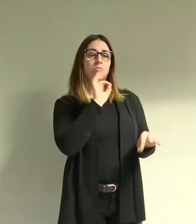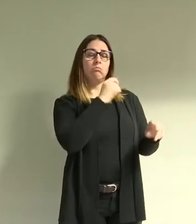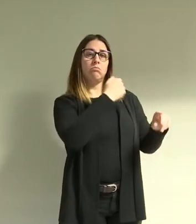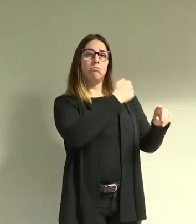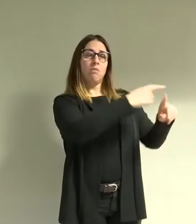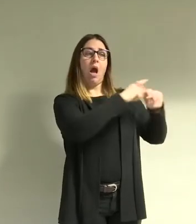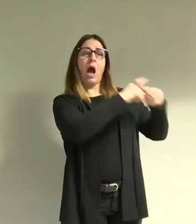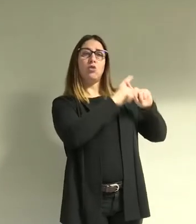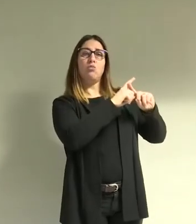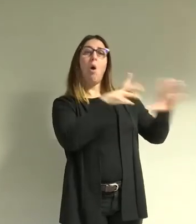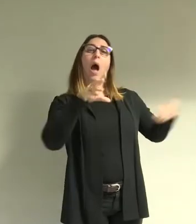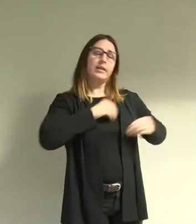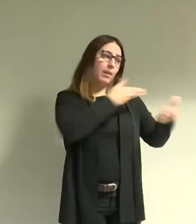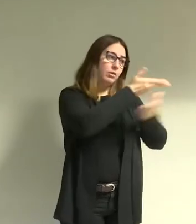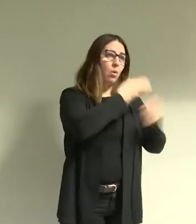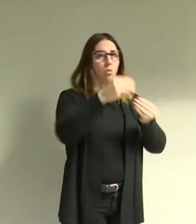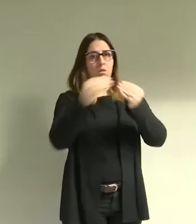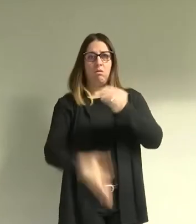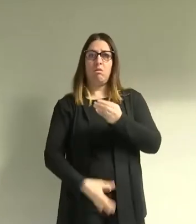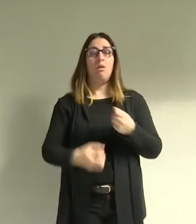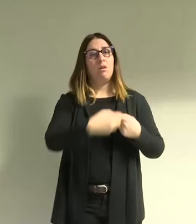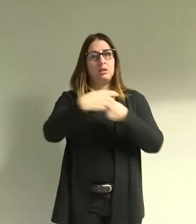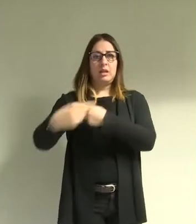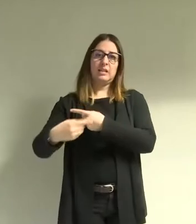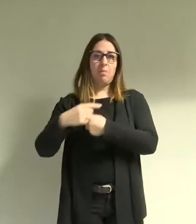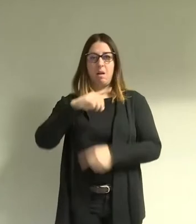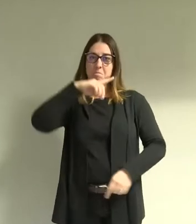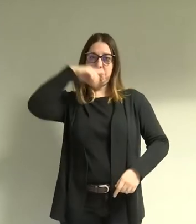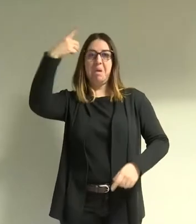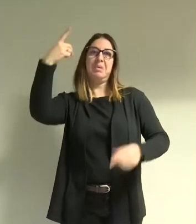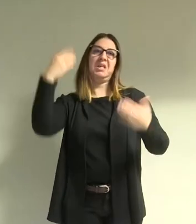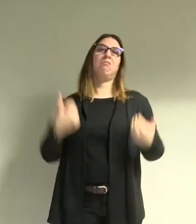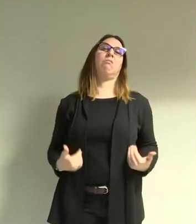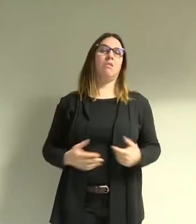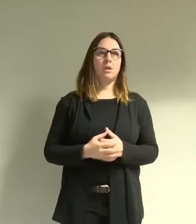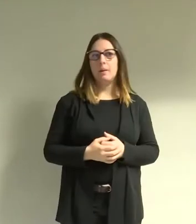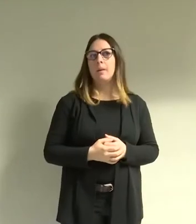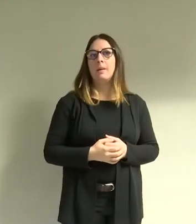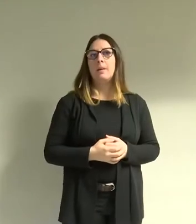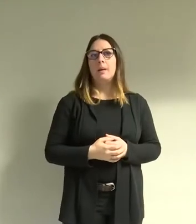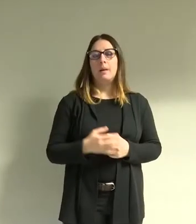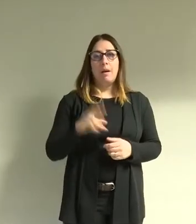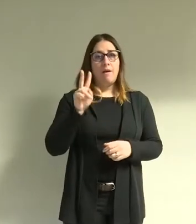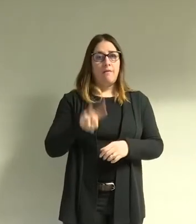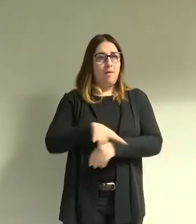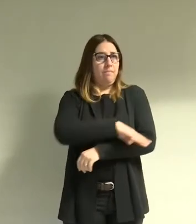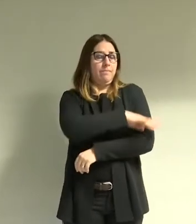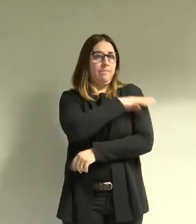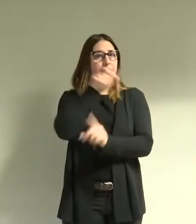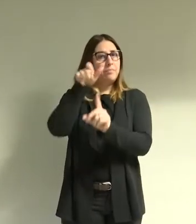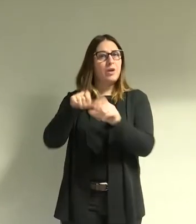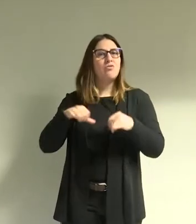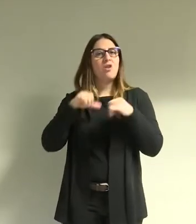sont rhdp la buba voyez ça ça s'appelle du mépris moi j'avais juste une pensée émue pour greta sonberg